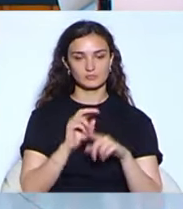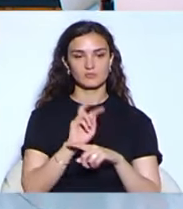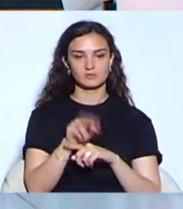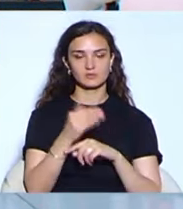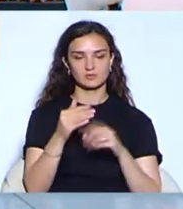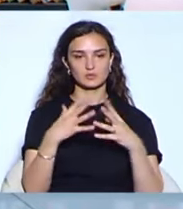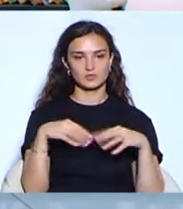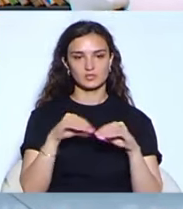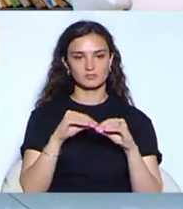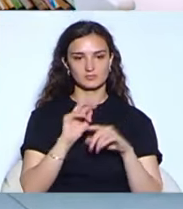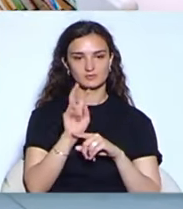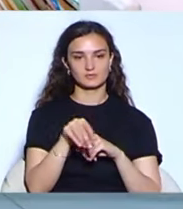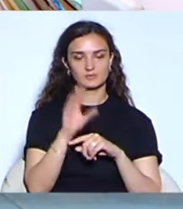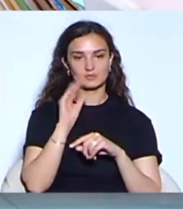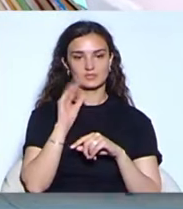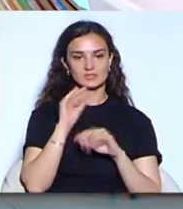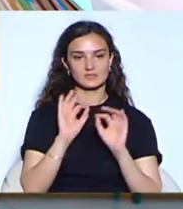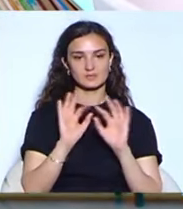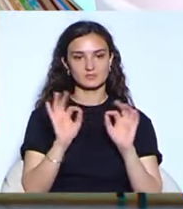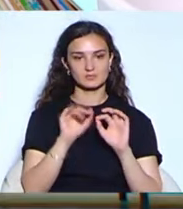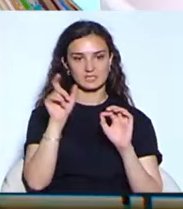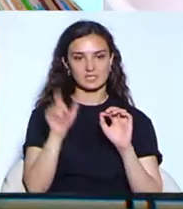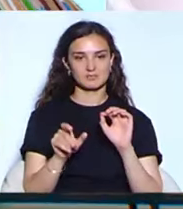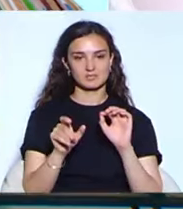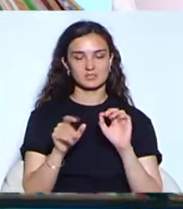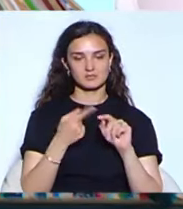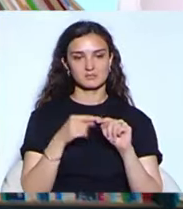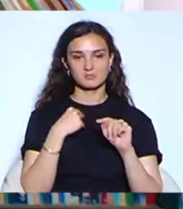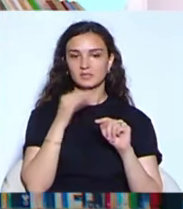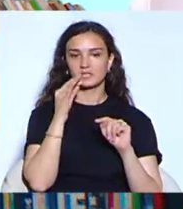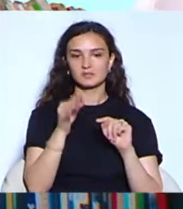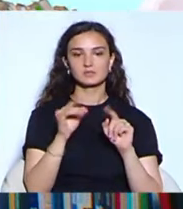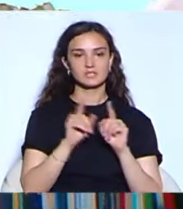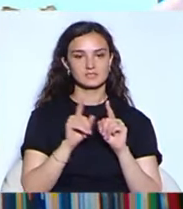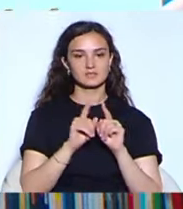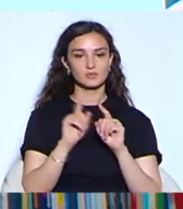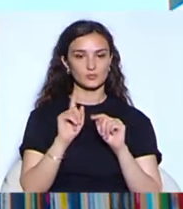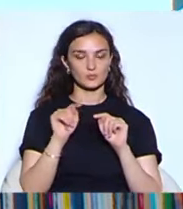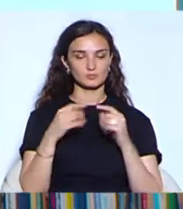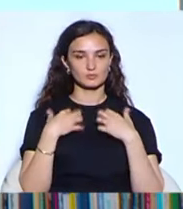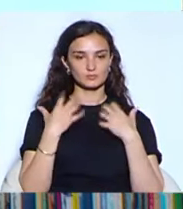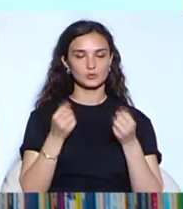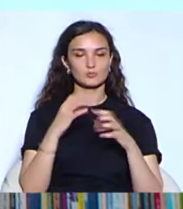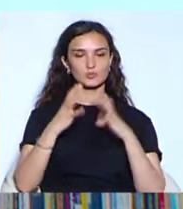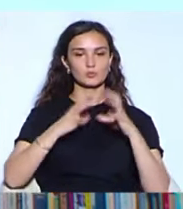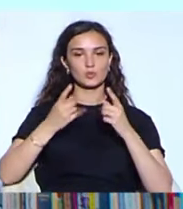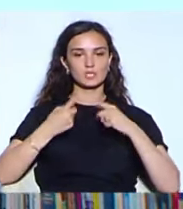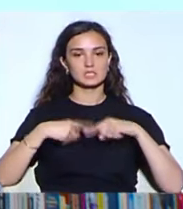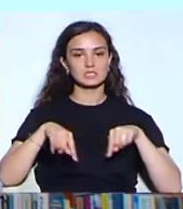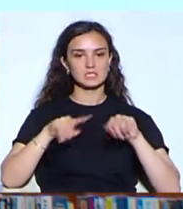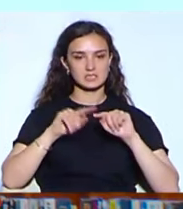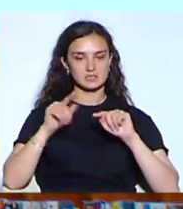შემოვდივართ თქვენს ოჯახებში სტუმრად როდესაც საუბრობთ ადამიანზე მე გაგახსენებთ ასევე რომ ჯანმრთელობის მსოფლიო